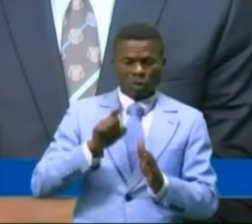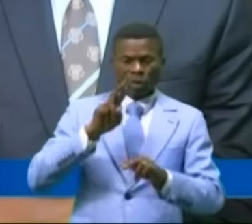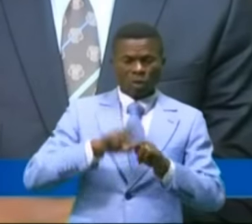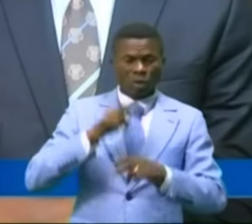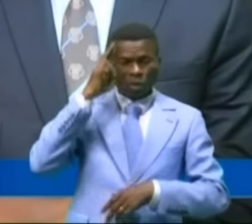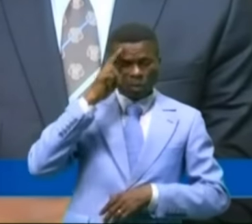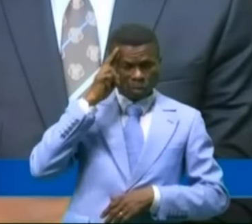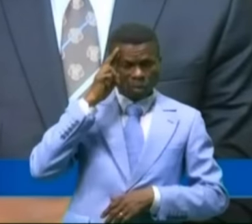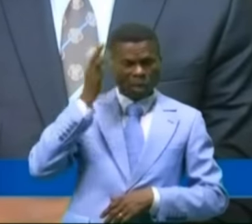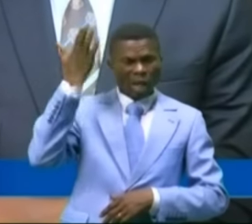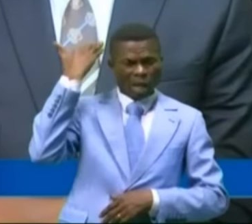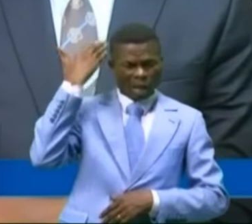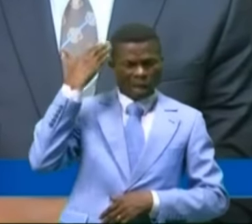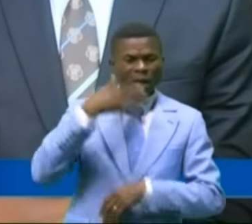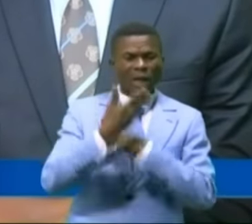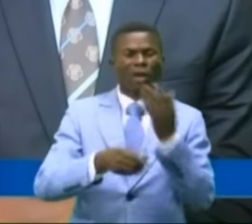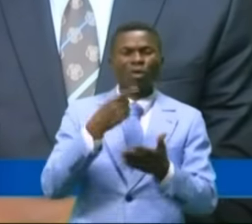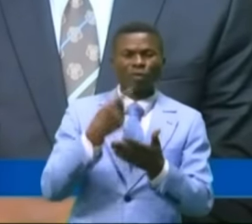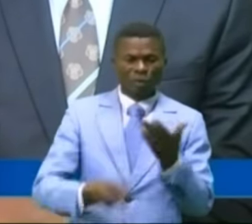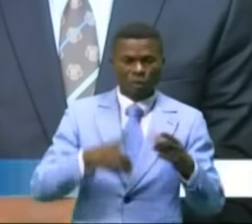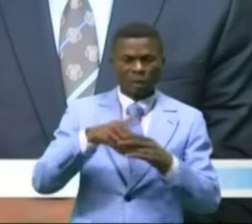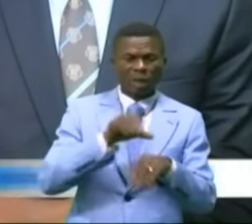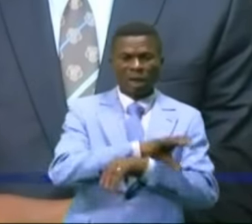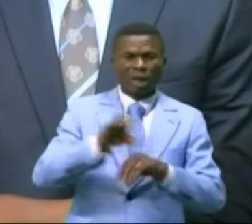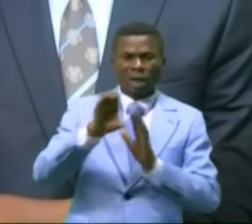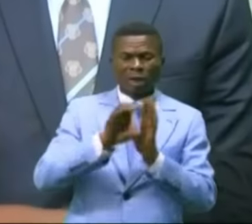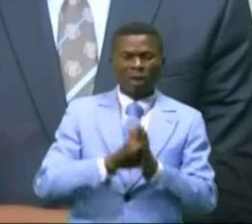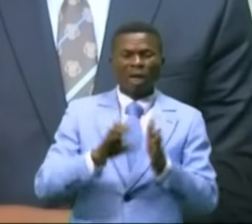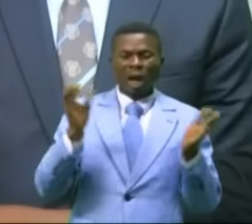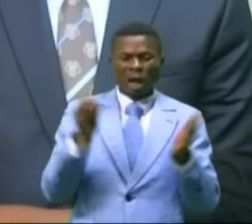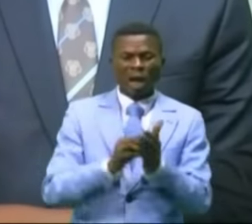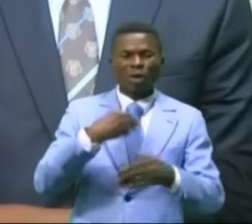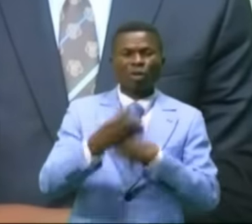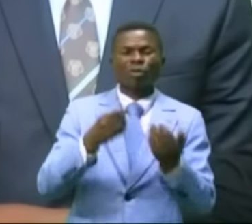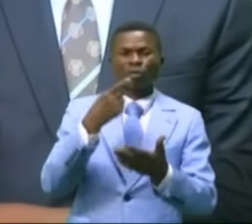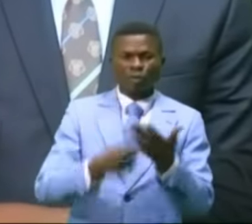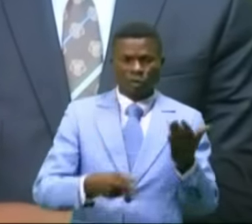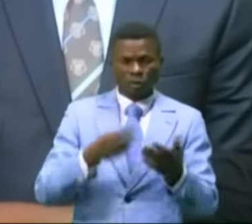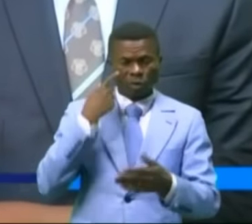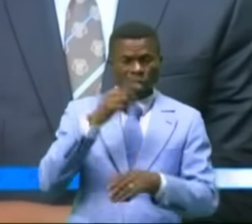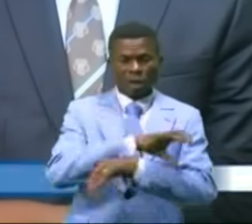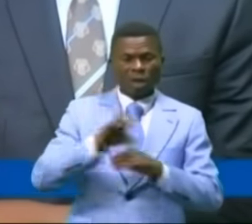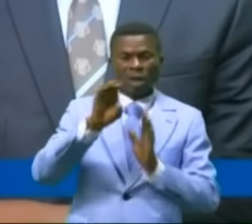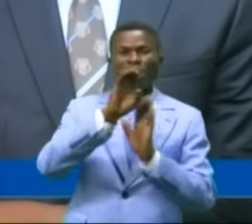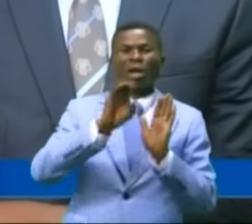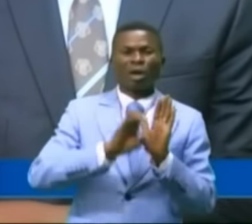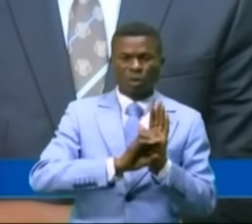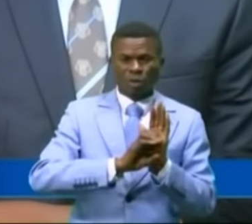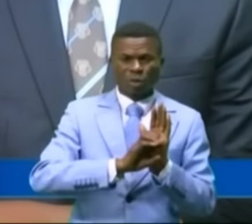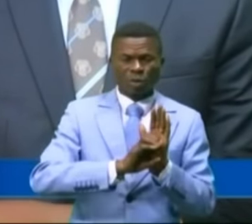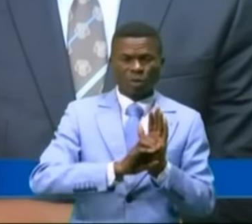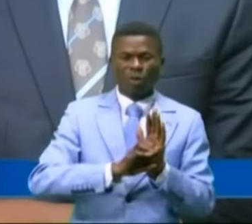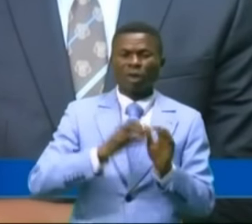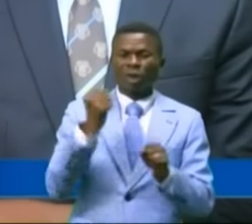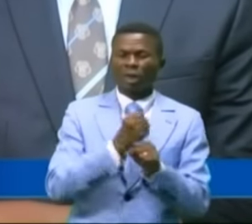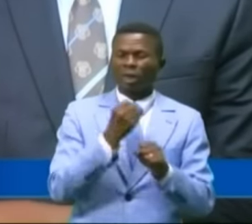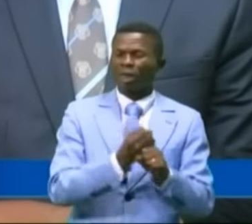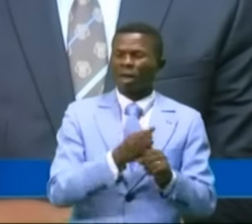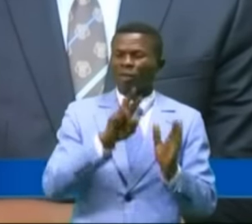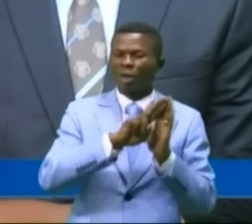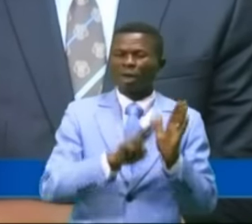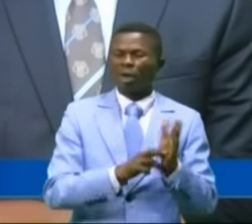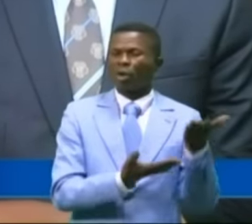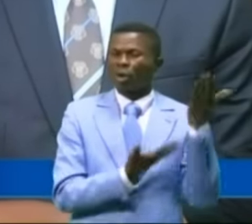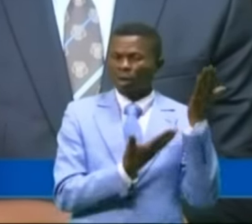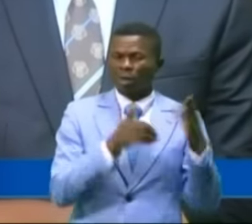sur ce qui a été fait au niveau de la Cour constitutionnelle et ce qui reste à faire. Nous avons estimé que la Cour constitutionnelle joue un très grand